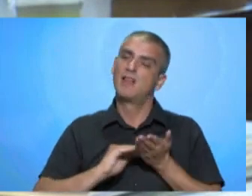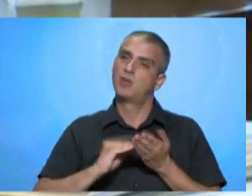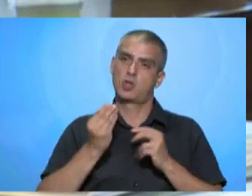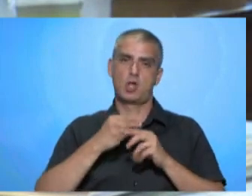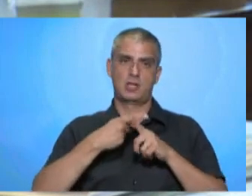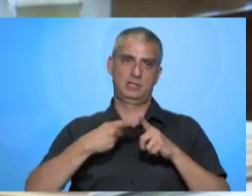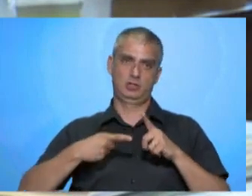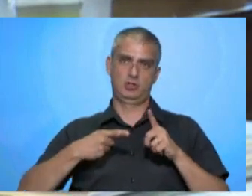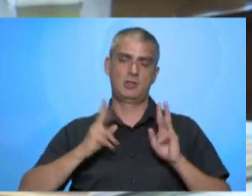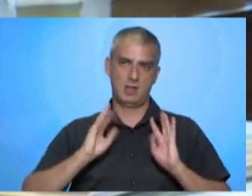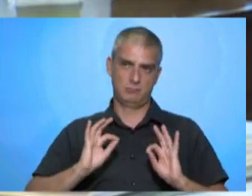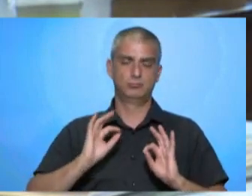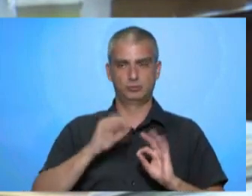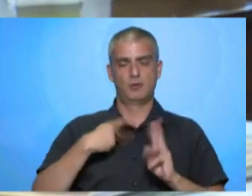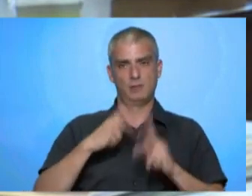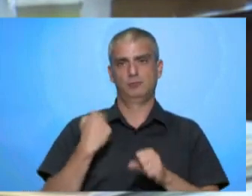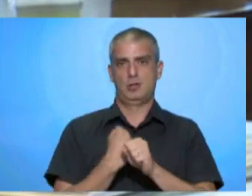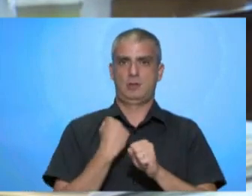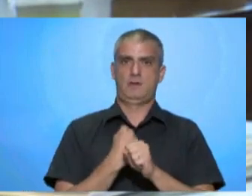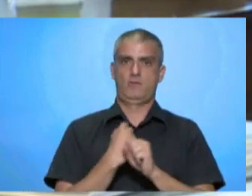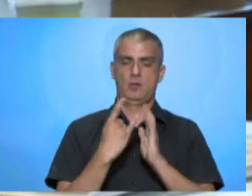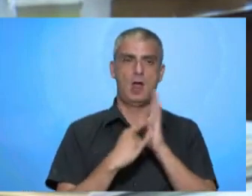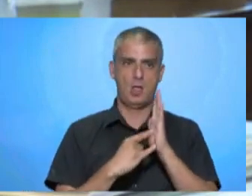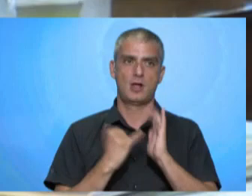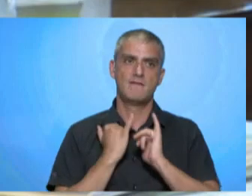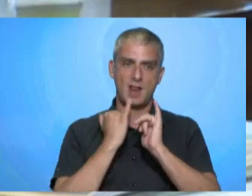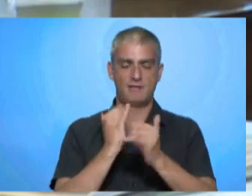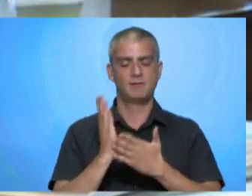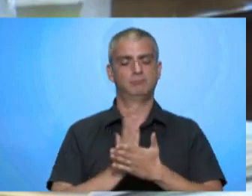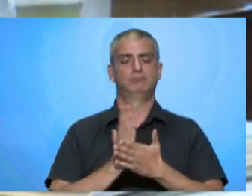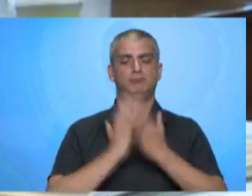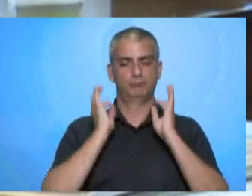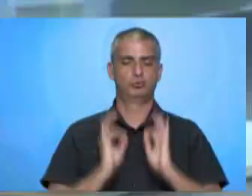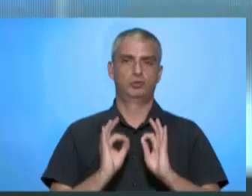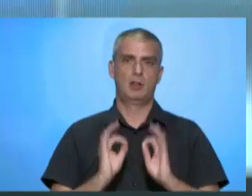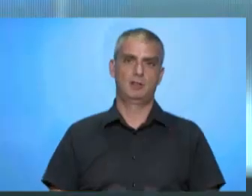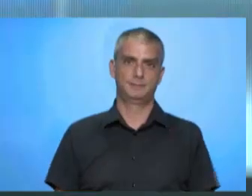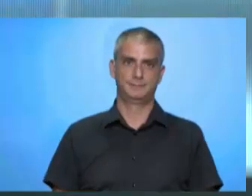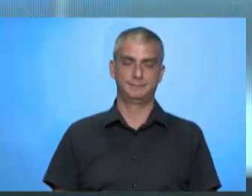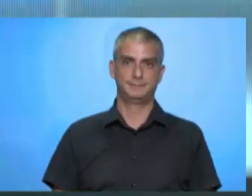שנה אפקטיבית, כדי שנוכל לעבוד לחוק הזה ולהביא אותו לבשלות הראויה.